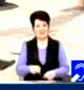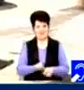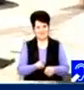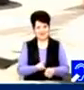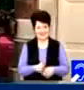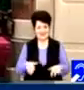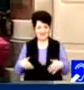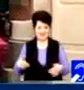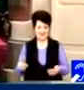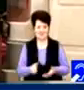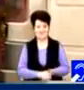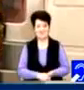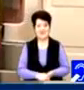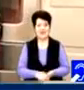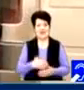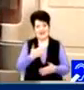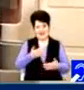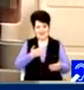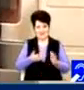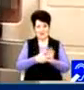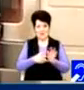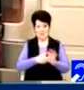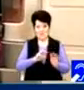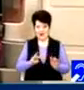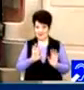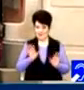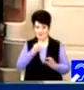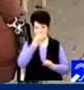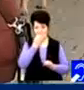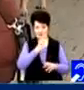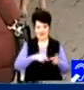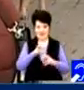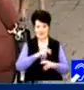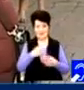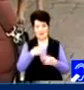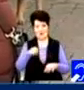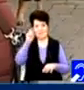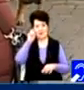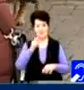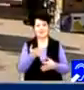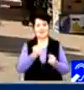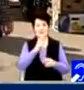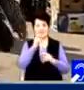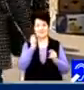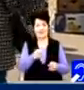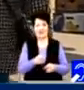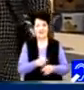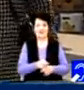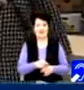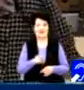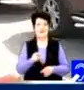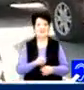le felicităm în Ajun de 8 Martie nu doar florile au fost la mare căutare unii bărbați au ales daruri în funcție de